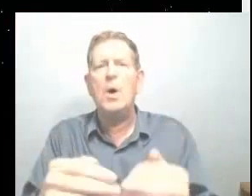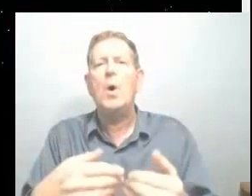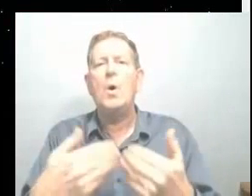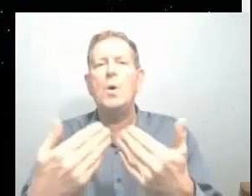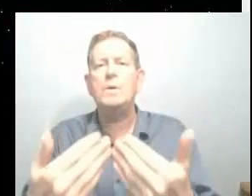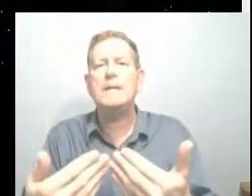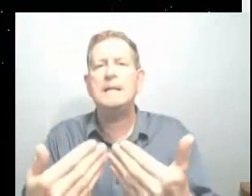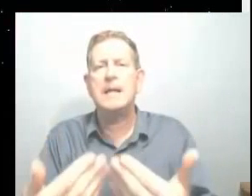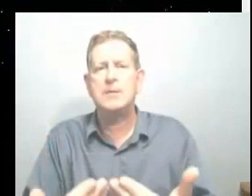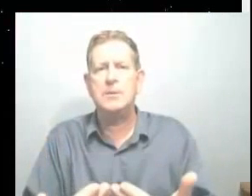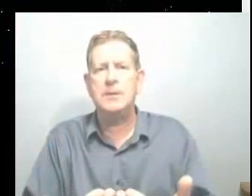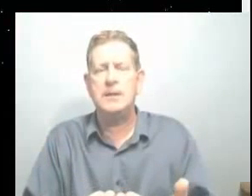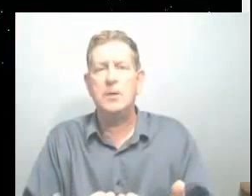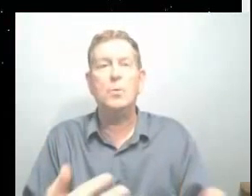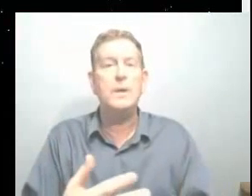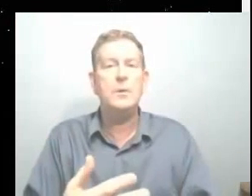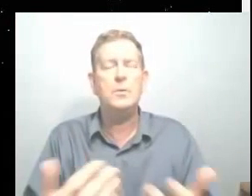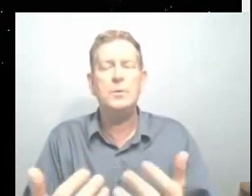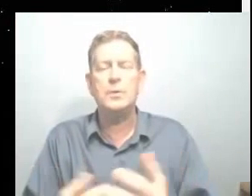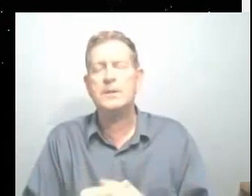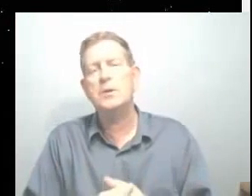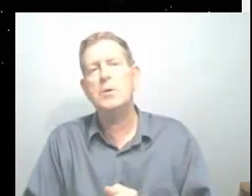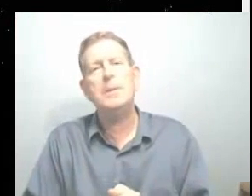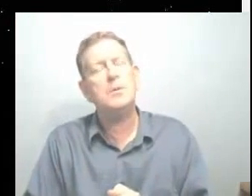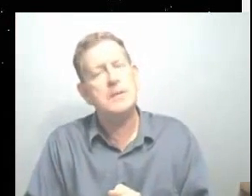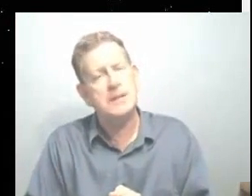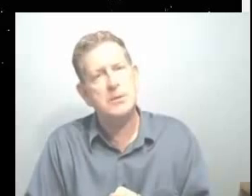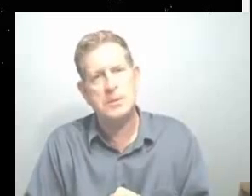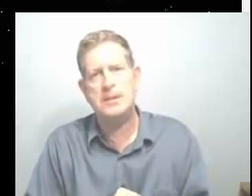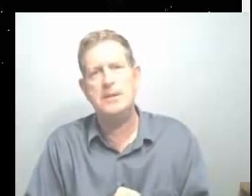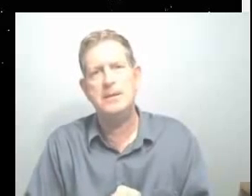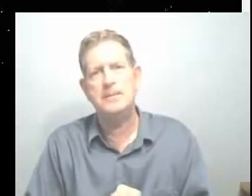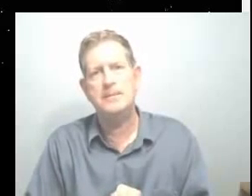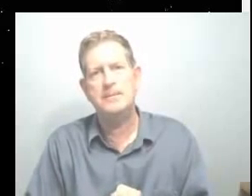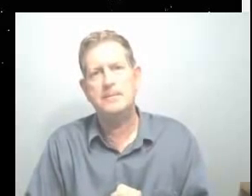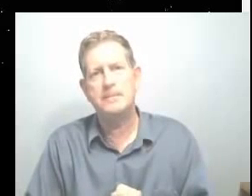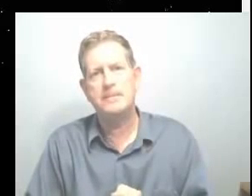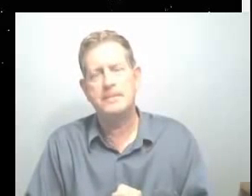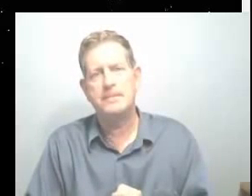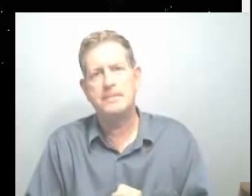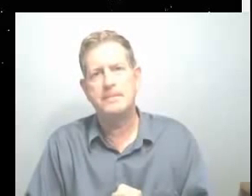habites aux États-Unis? Oui ou non? Est-ce que tu habites aux États-Unis?